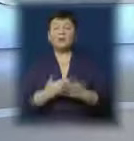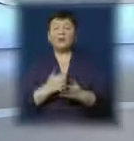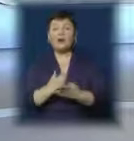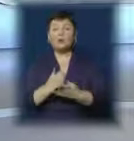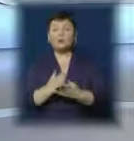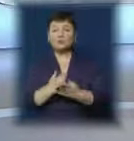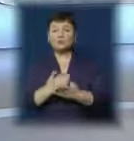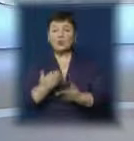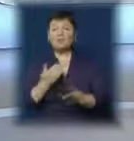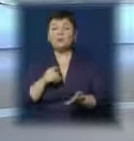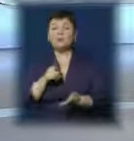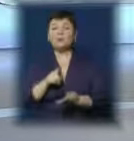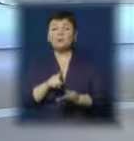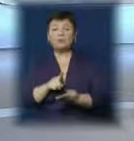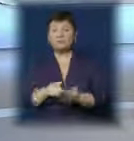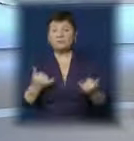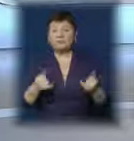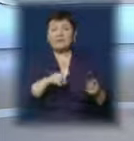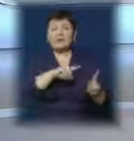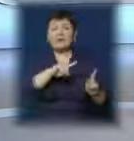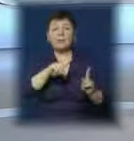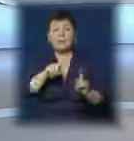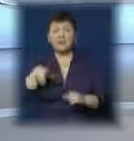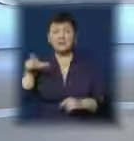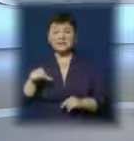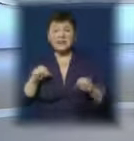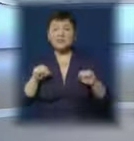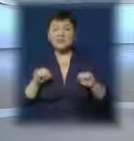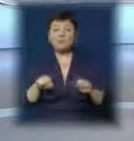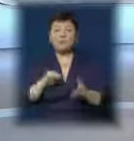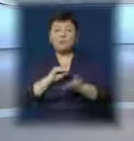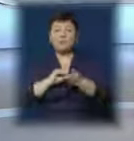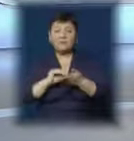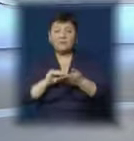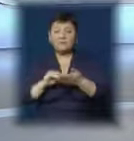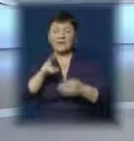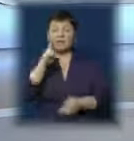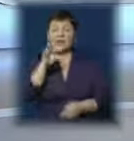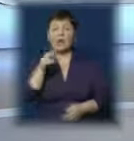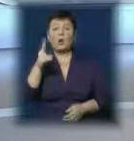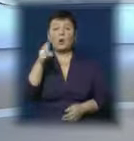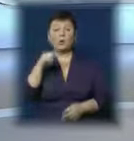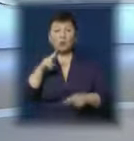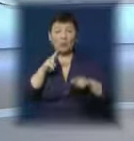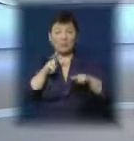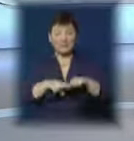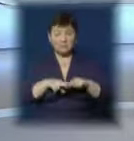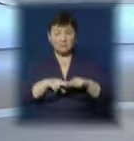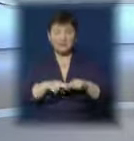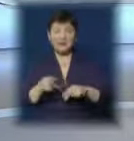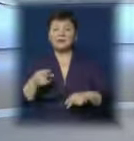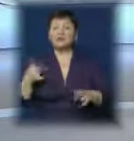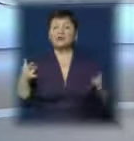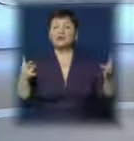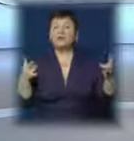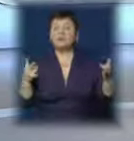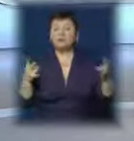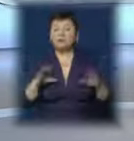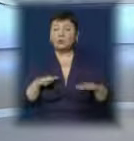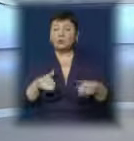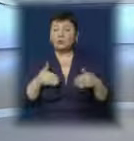від податкової. Відтепер закарпатці мають змогу вписати ідентифікаційний номер у паспорт. Для цього необхідно звернутися